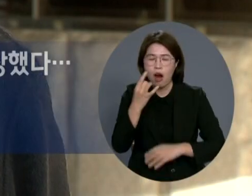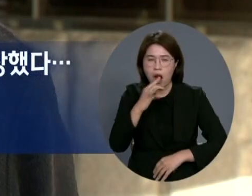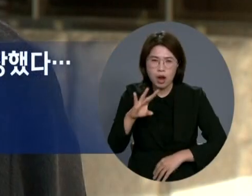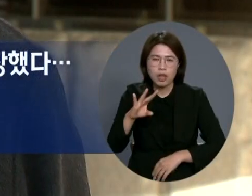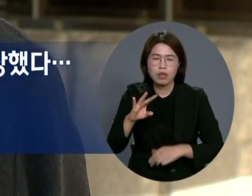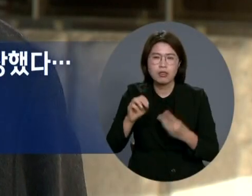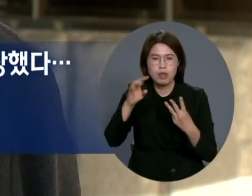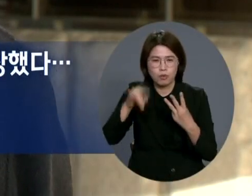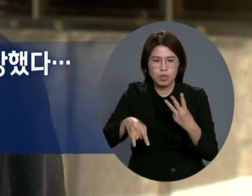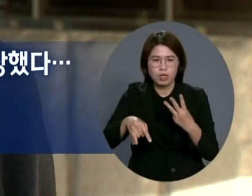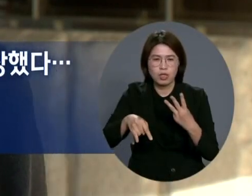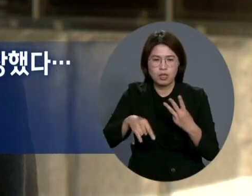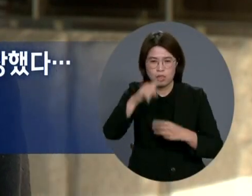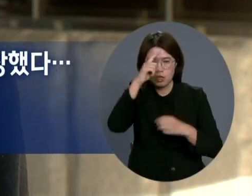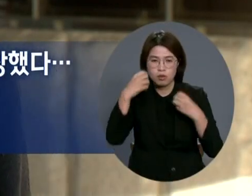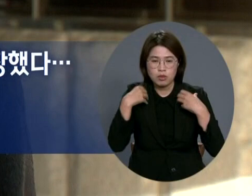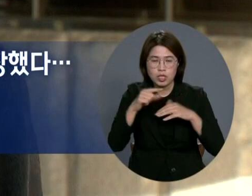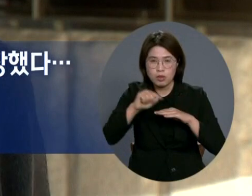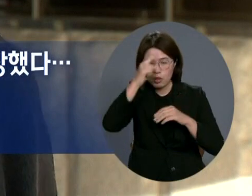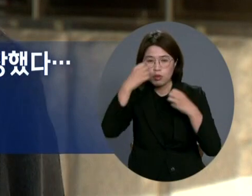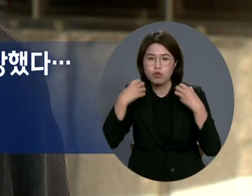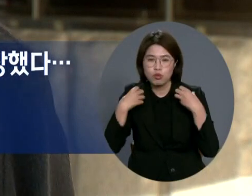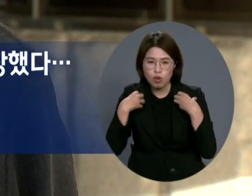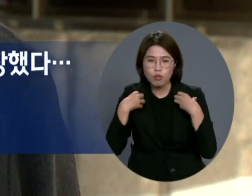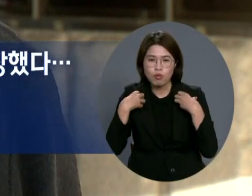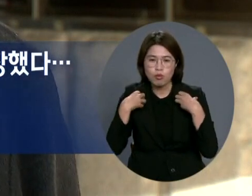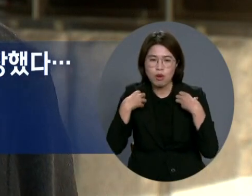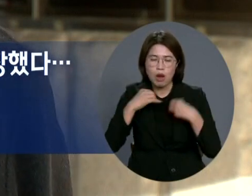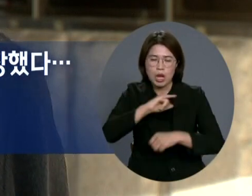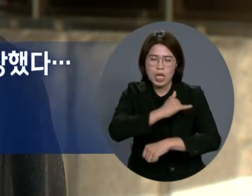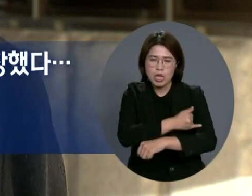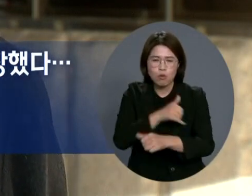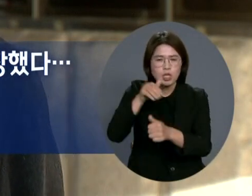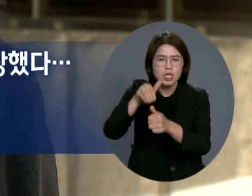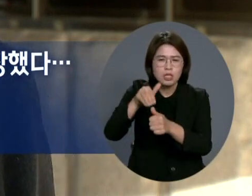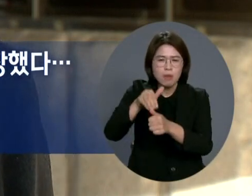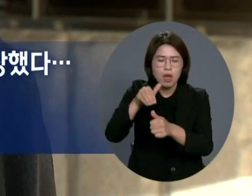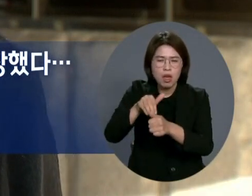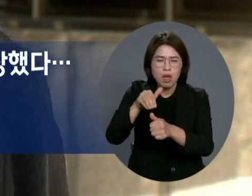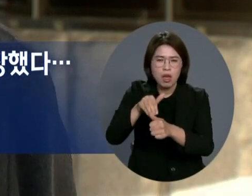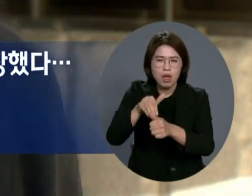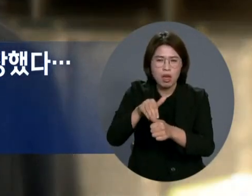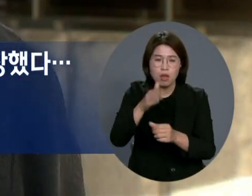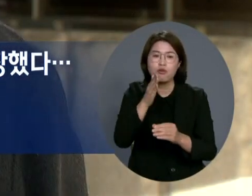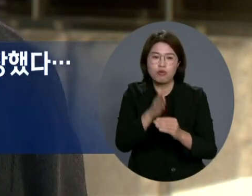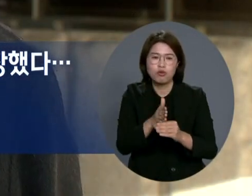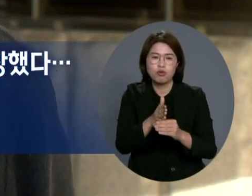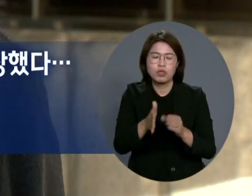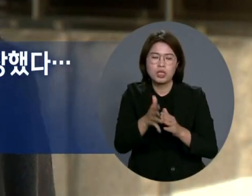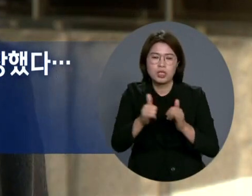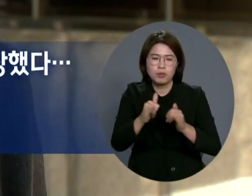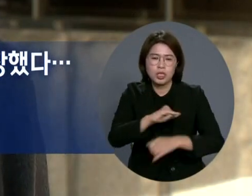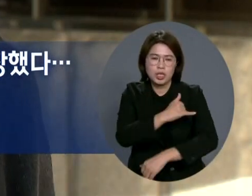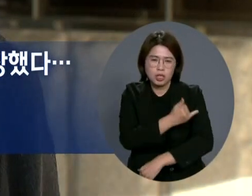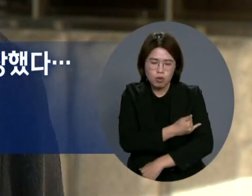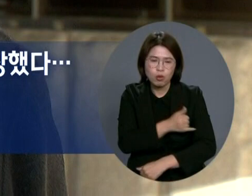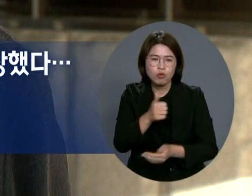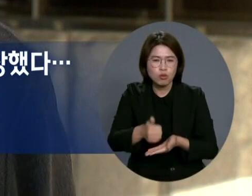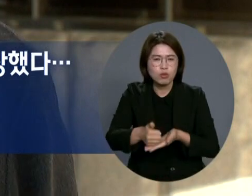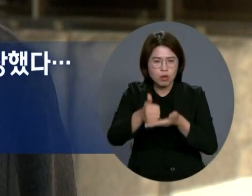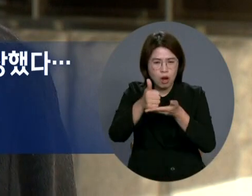지방정부가 직접적인 인권 치매 가해자로 전면적으로 이제 등장했다 시민의 인권을